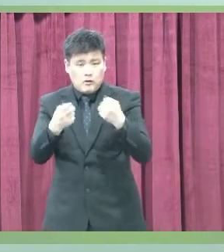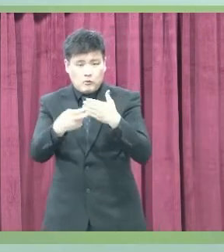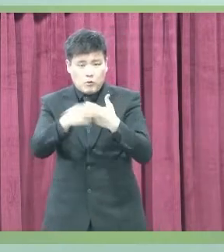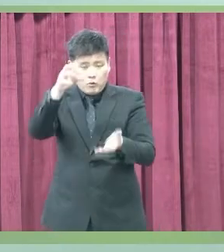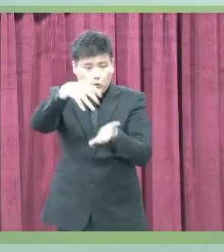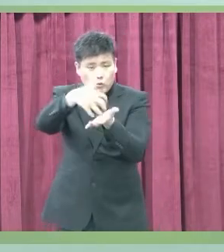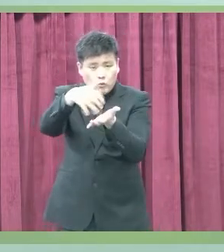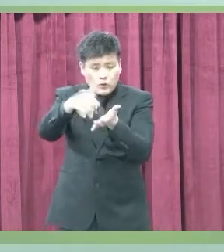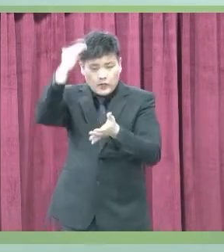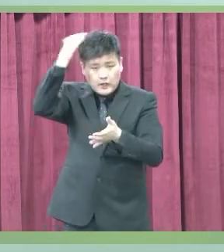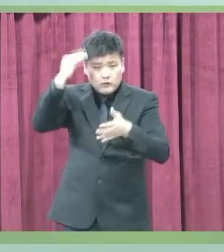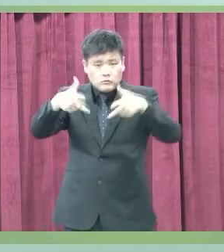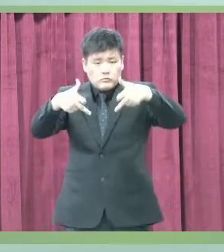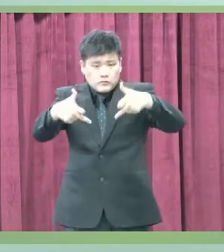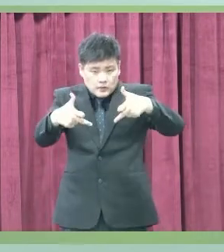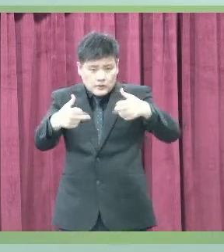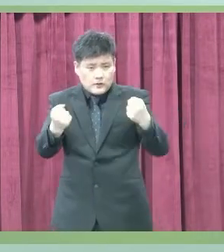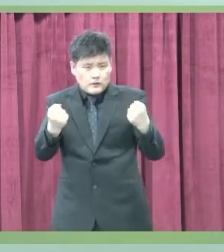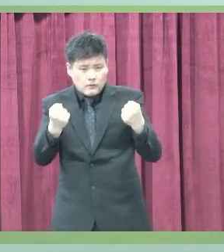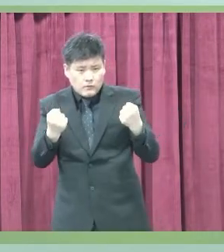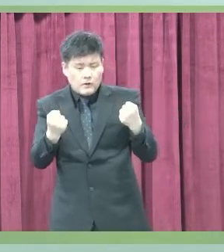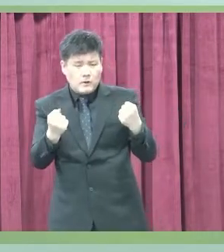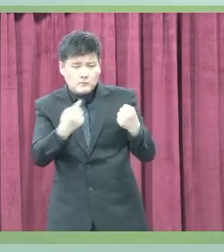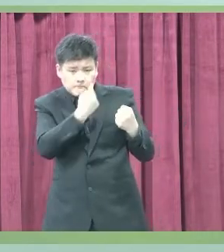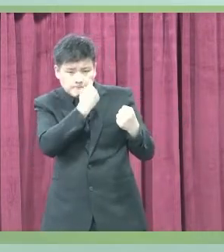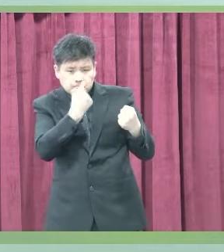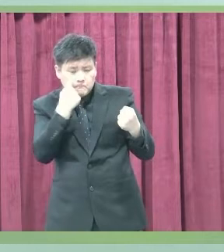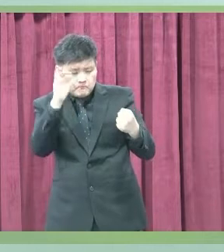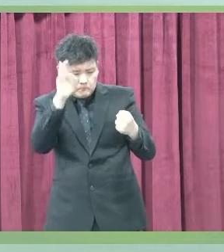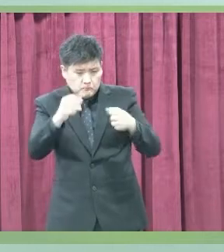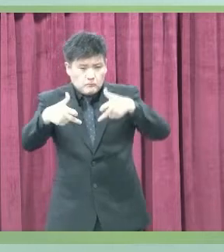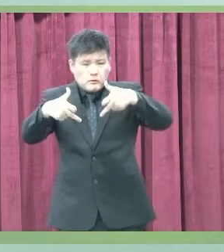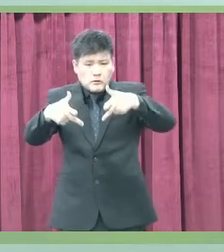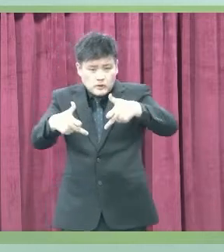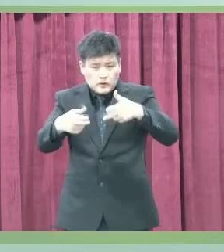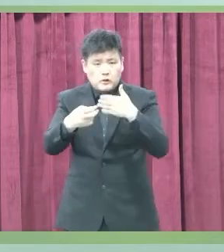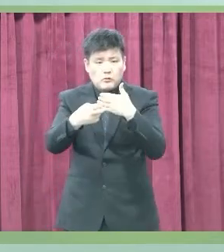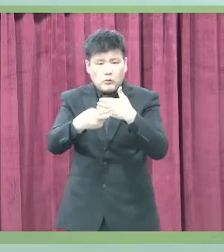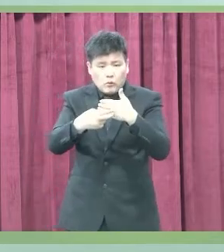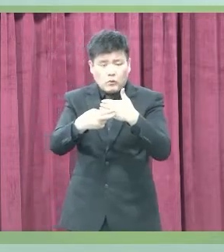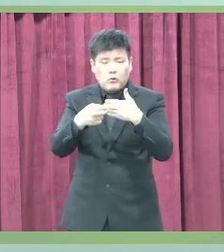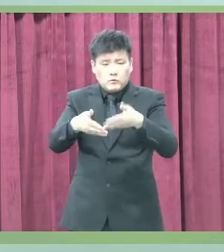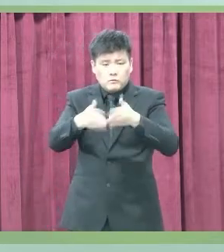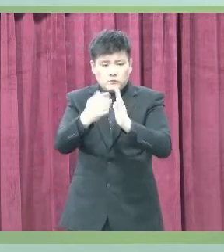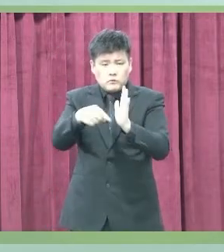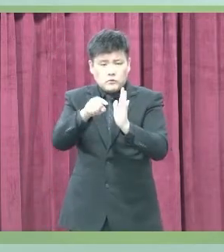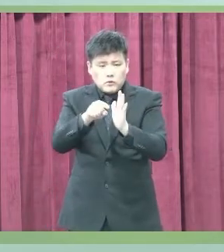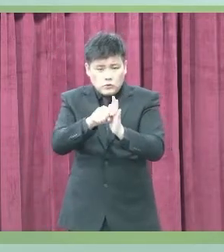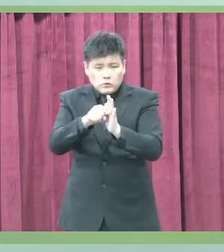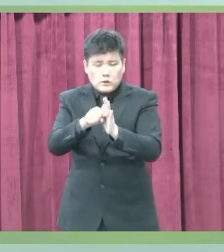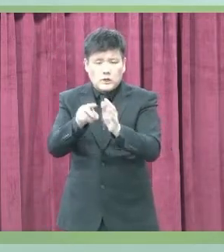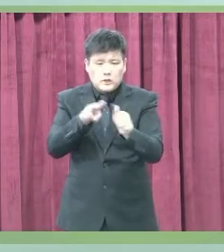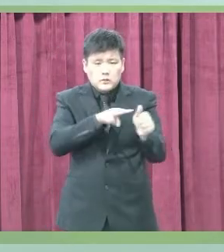통계는 우리나라 장애인의 건강 상태를 파악해서 장애인 건강 증진 및 보건의료 정책 수립을 위한 근거 자료를 제공하기